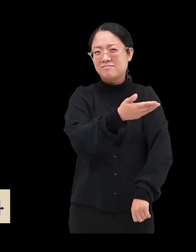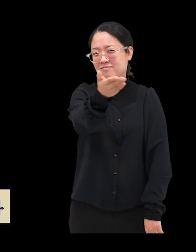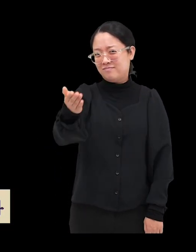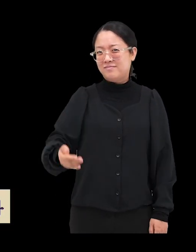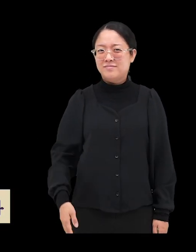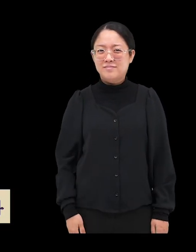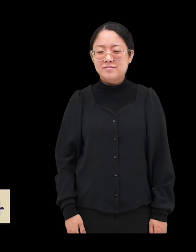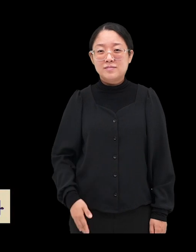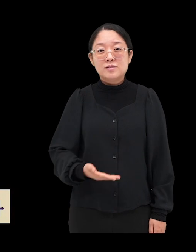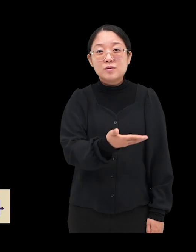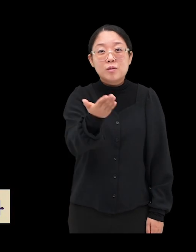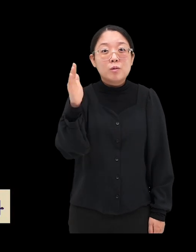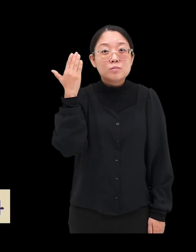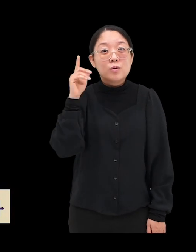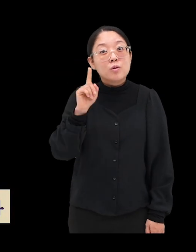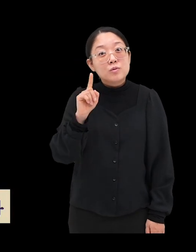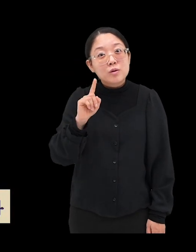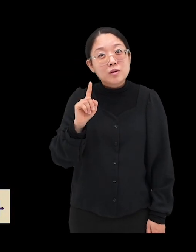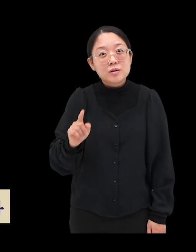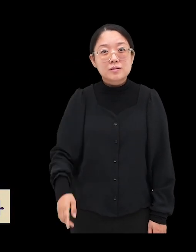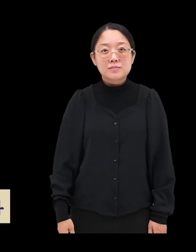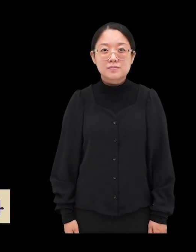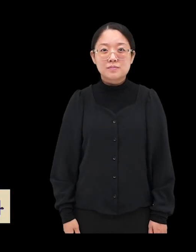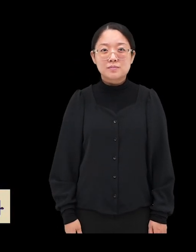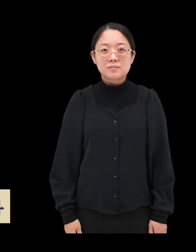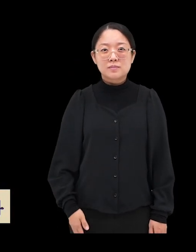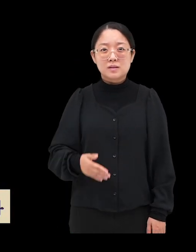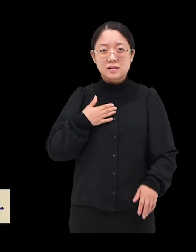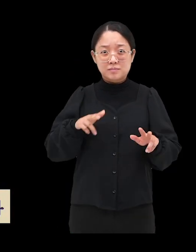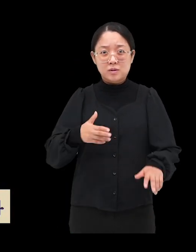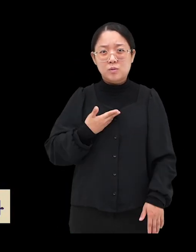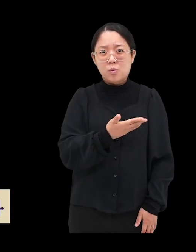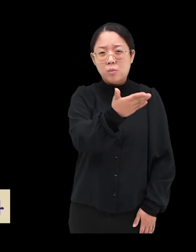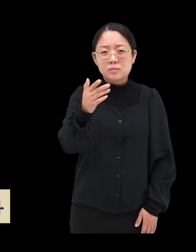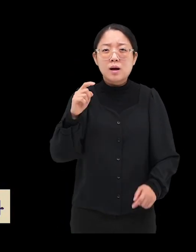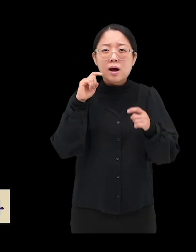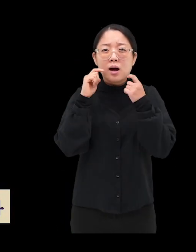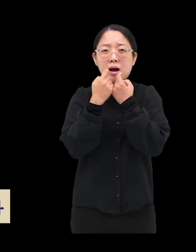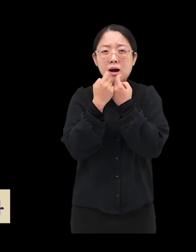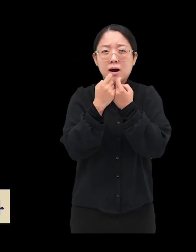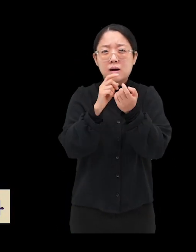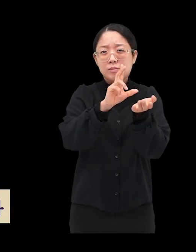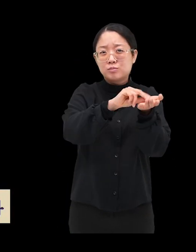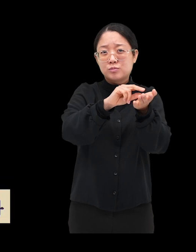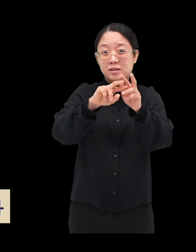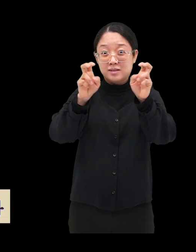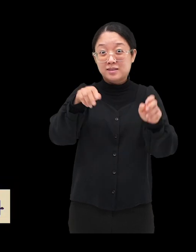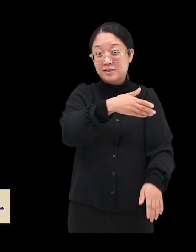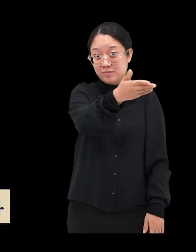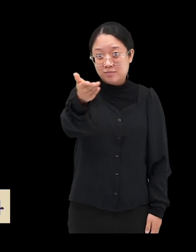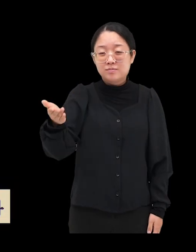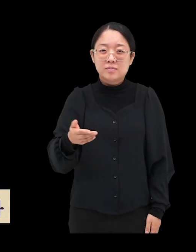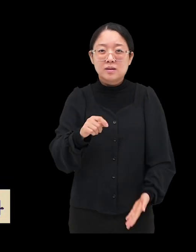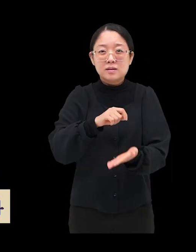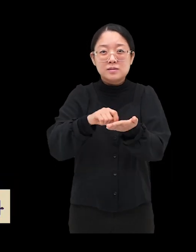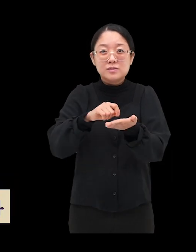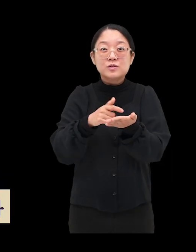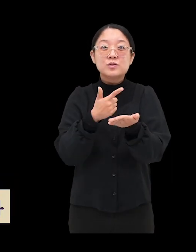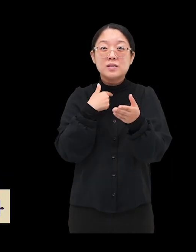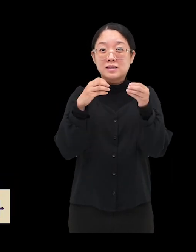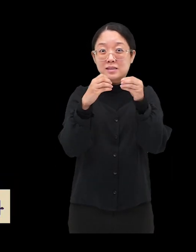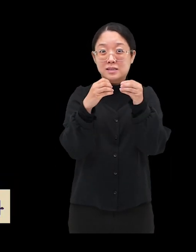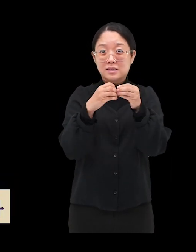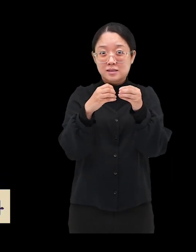어떠신가요? 네, 지금 제가 여러분들 주제, 각 개인의 주제들, 그 다음에 여러분이 쓰셨던 글들,